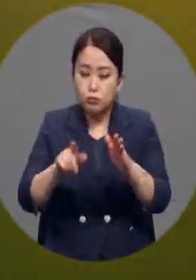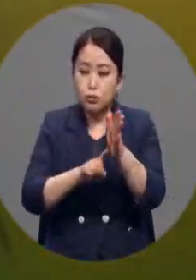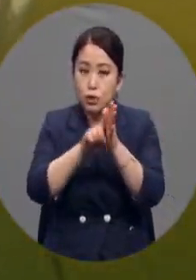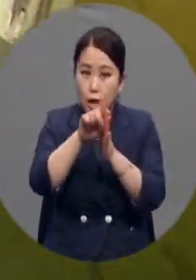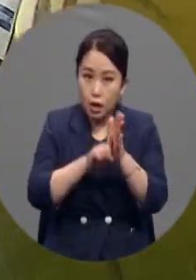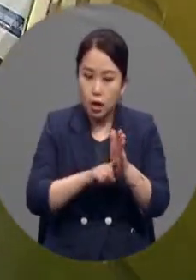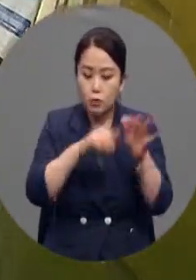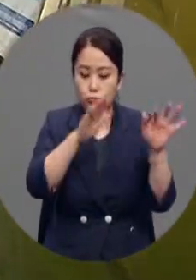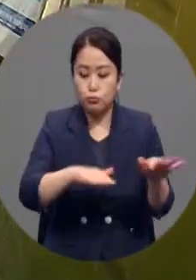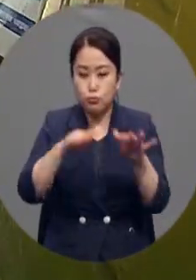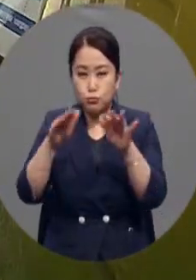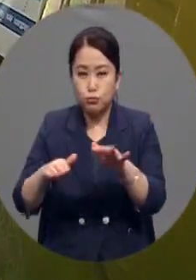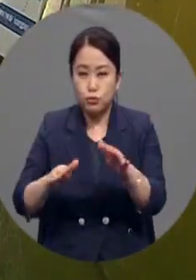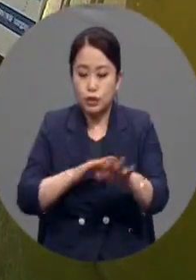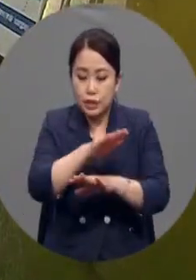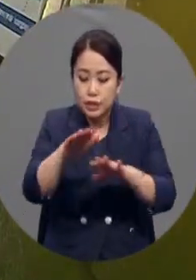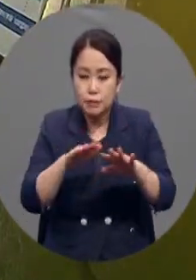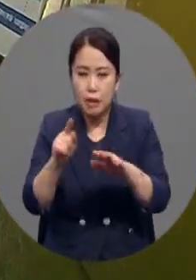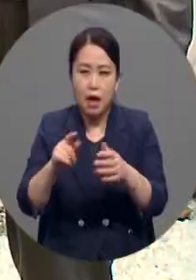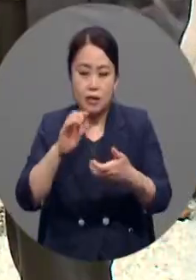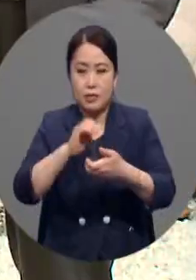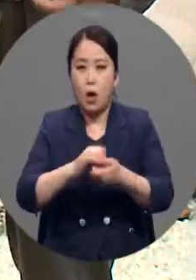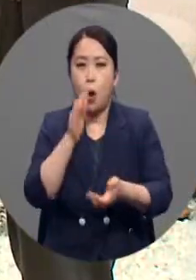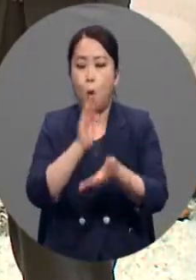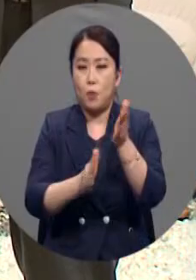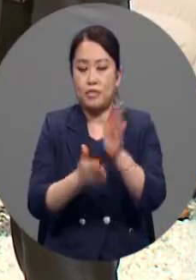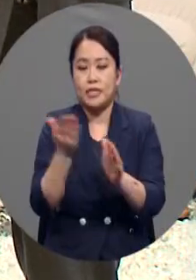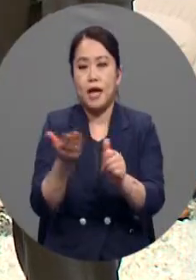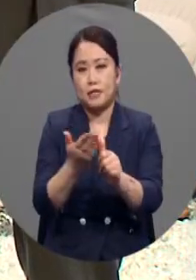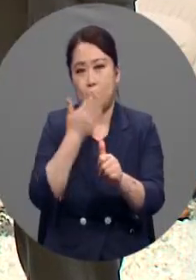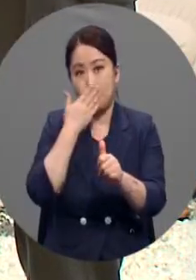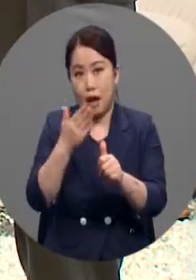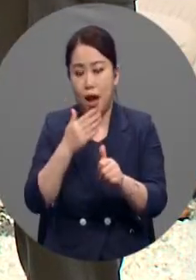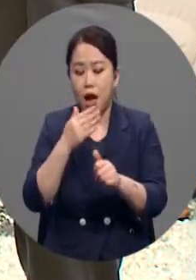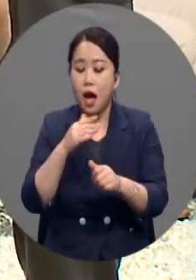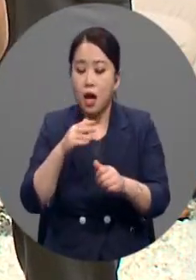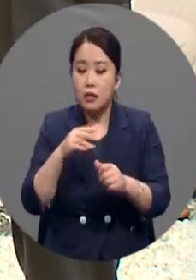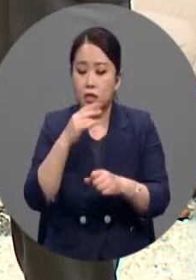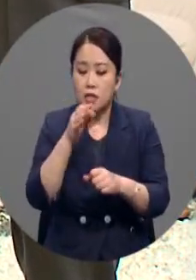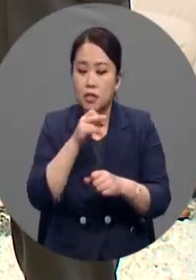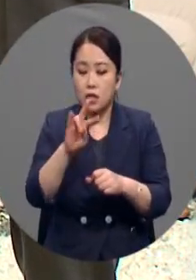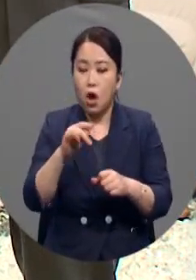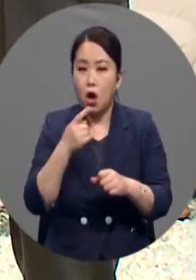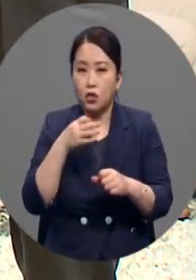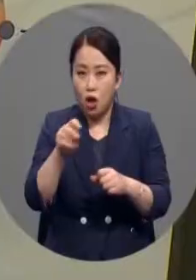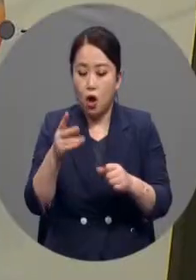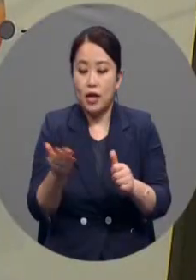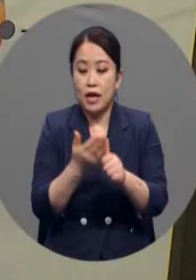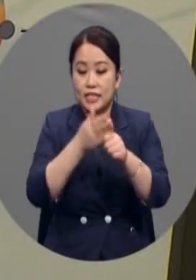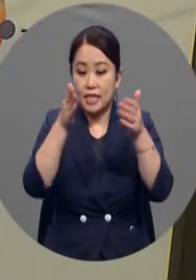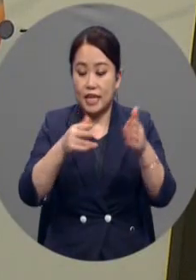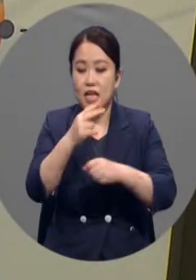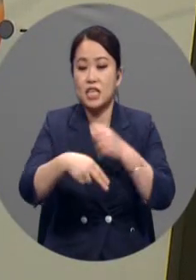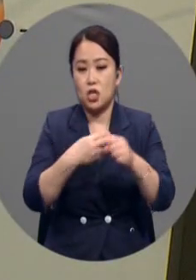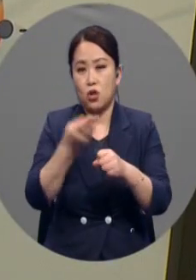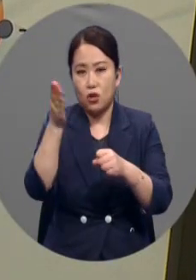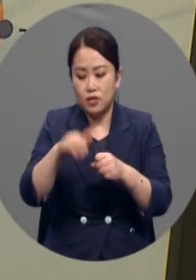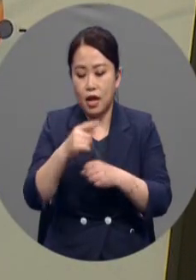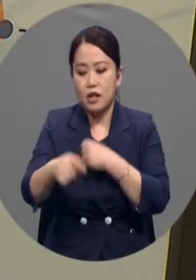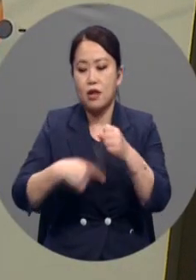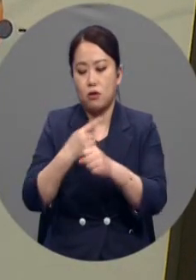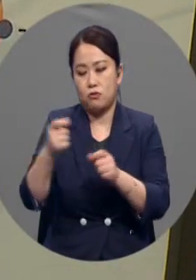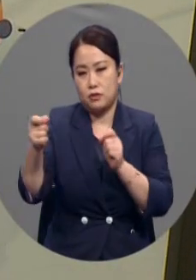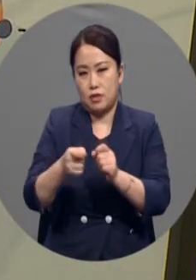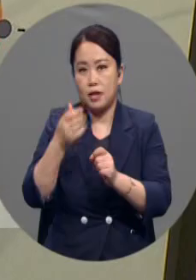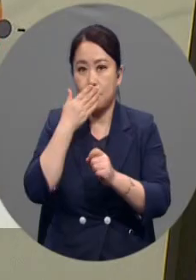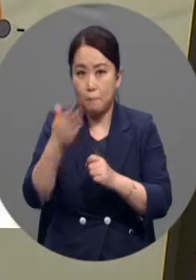일정한 양식 환경을 유지할 수 있어 최대 2년 이던 연어 양식 기간을 1년으로 단축할 수 있습니다 내년 6월쯤